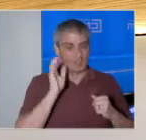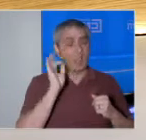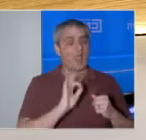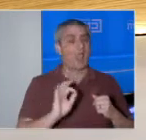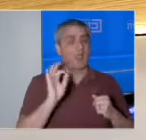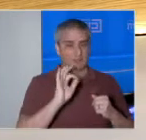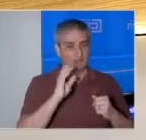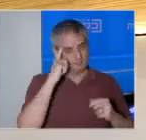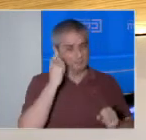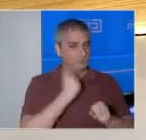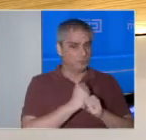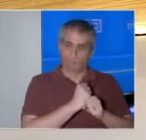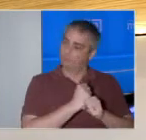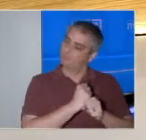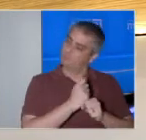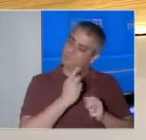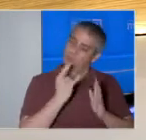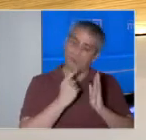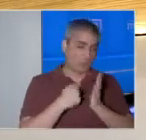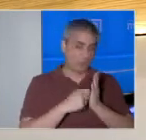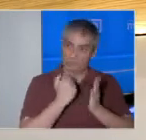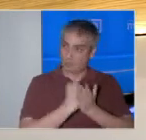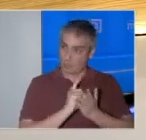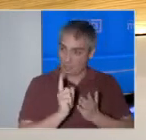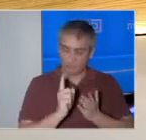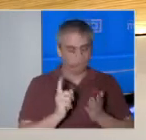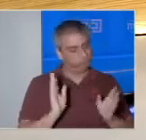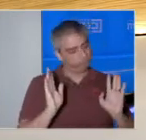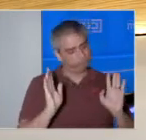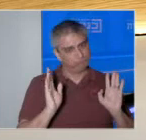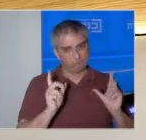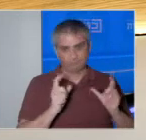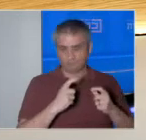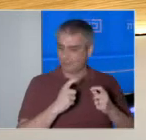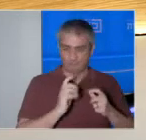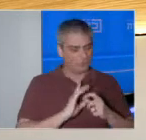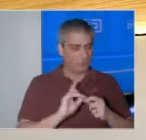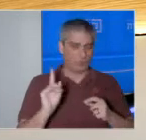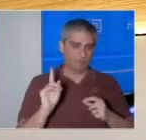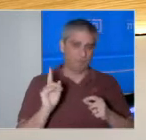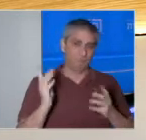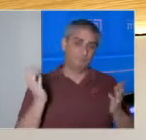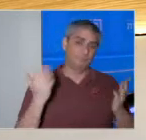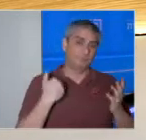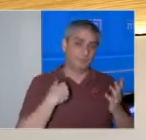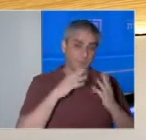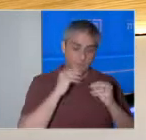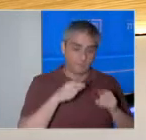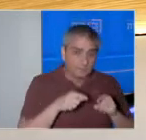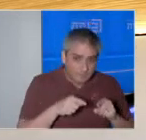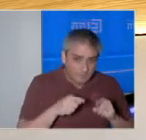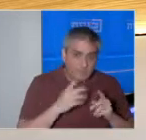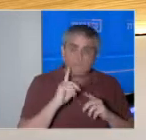עדיין מתעקשים, אם חוק הכנסות לא עובר, אז הערכת הסגר לא תקרה. אנחנו מדברים על זה